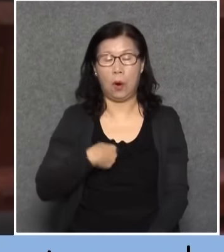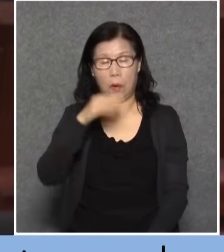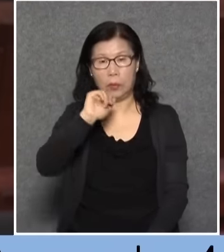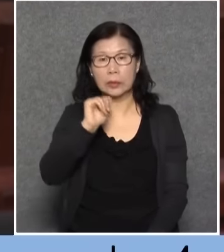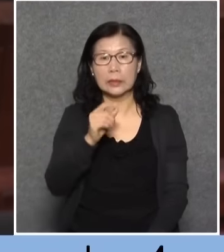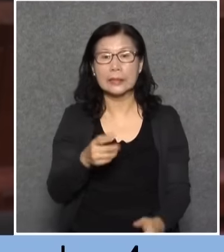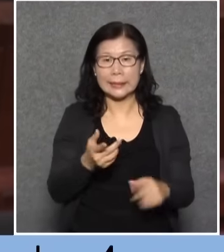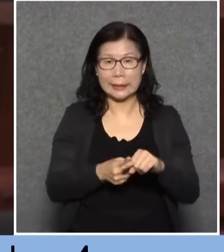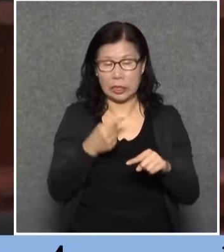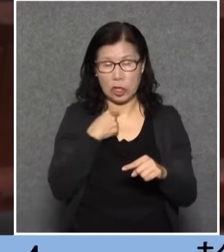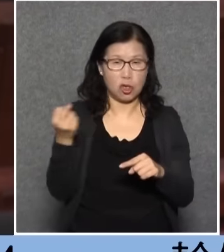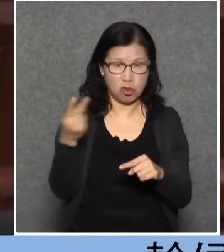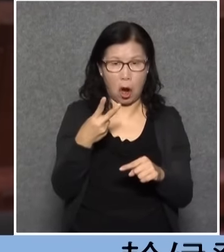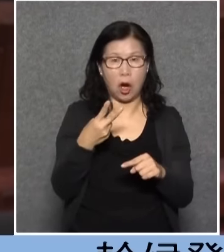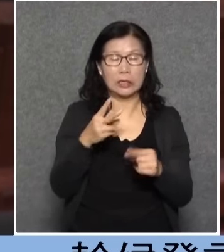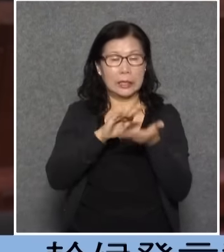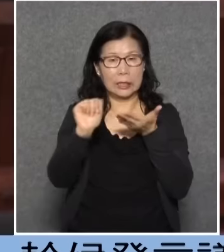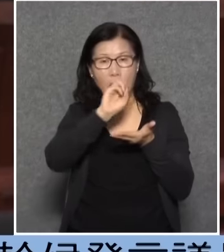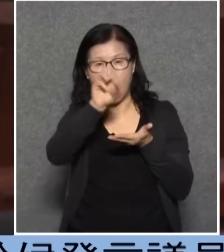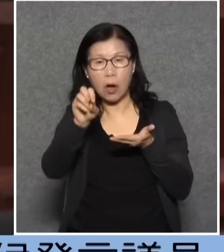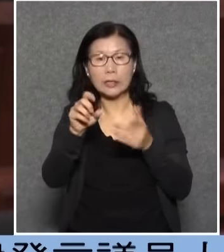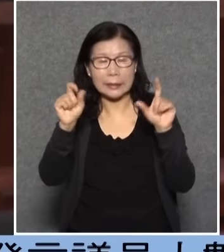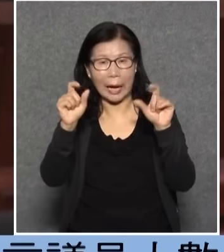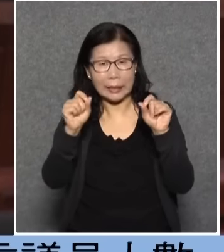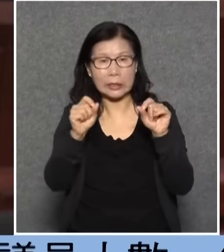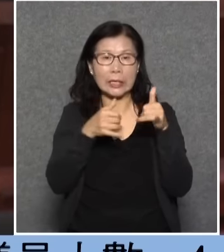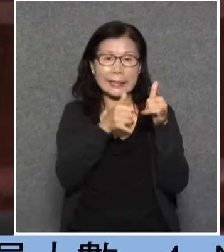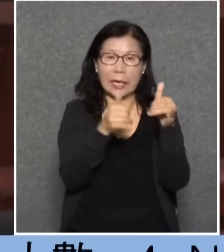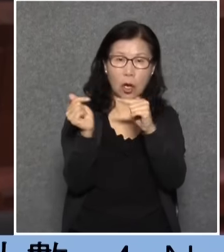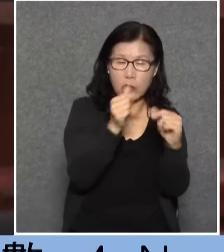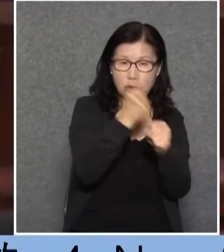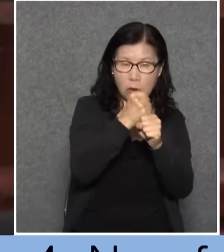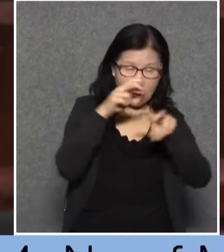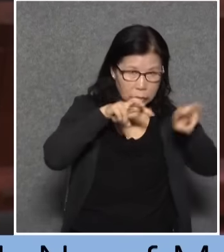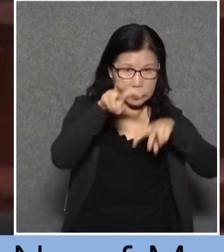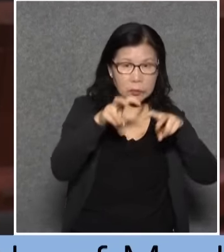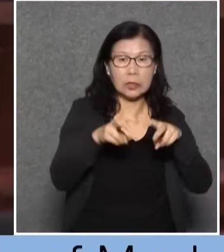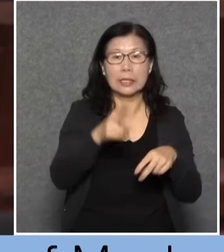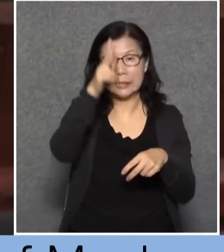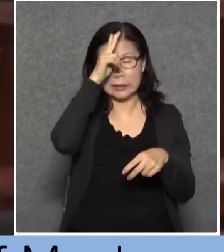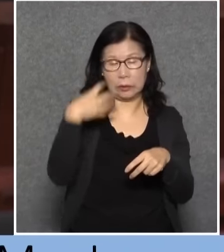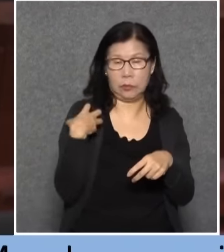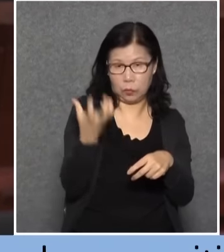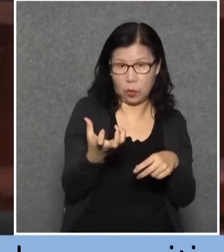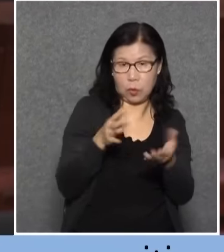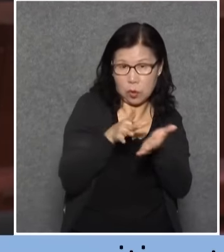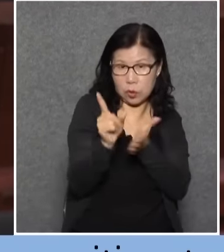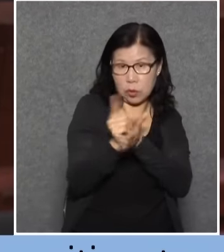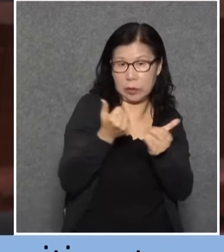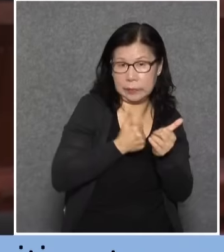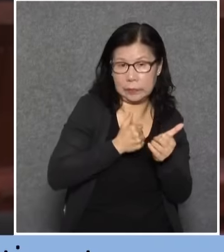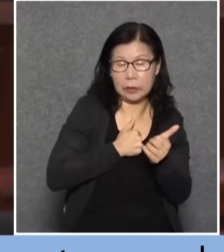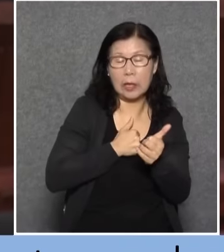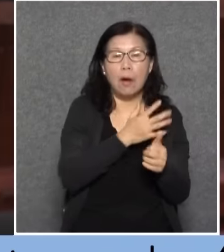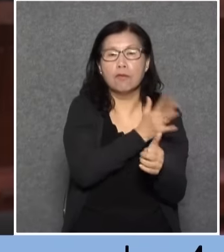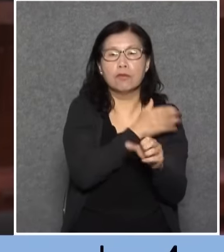尚是有需要進一步去澄清、說明和跟進的事項，於是局方是委派專人去跟進這